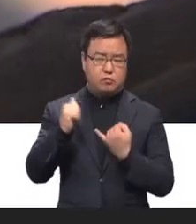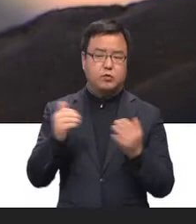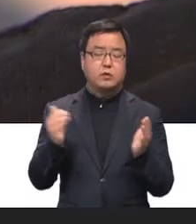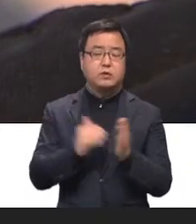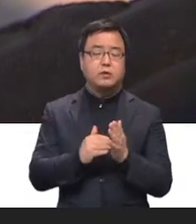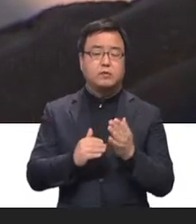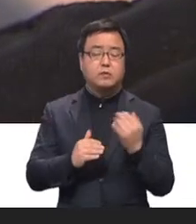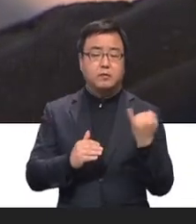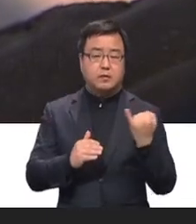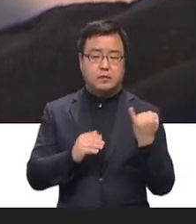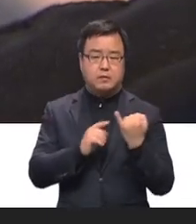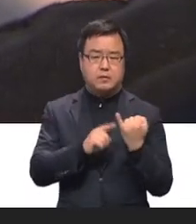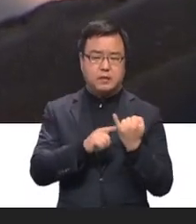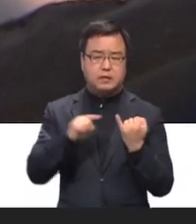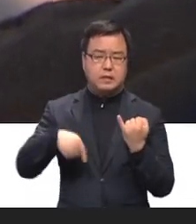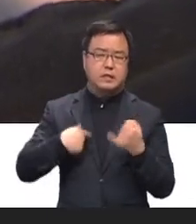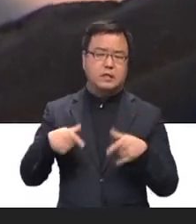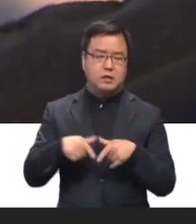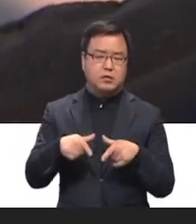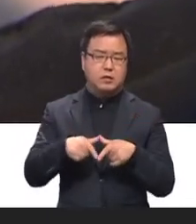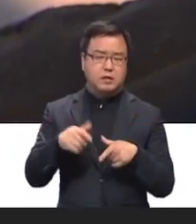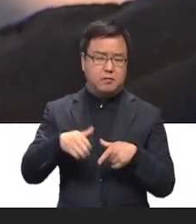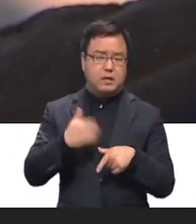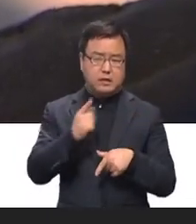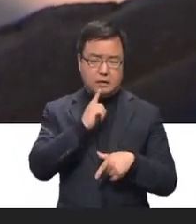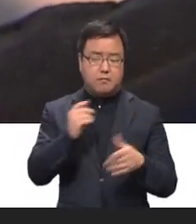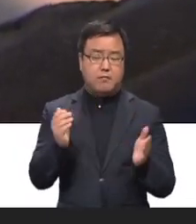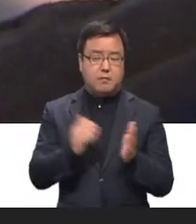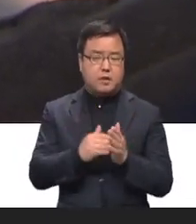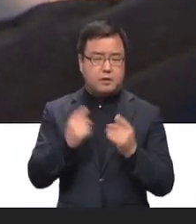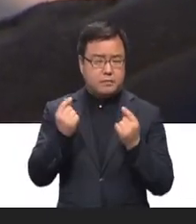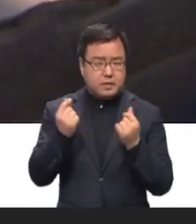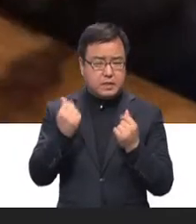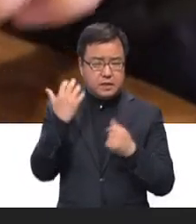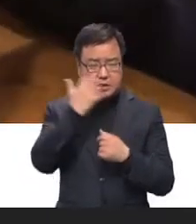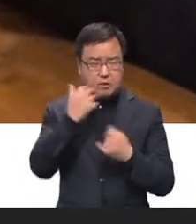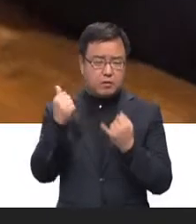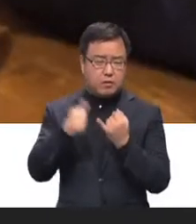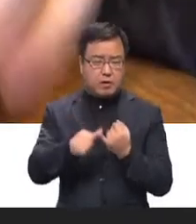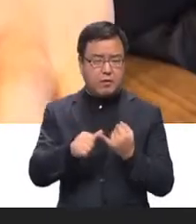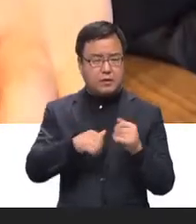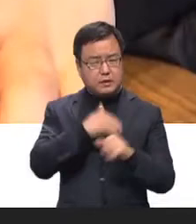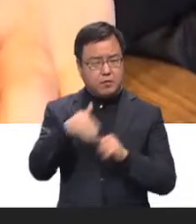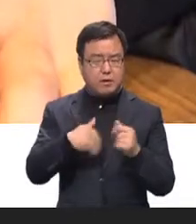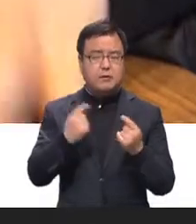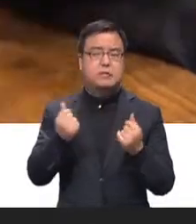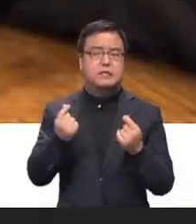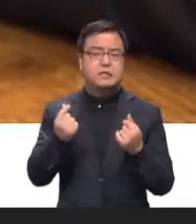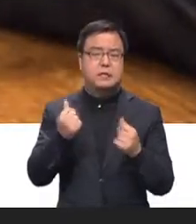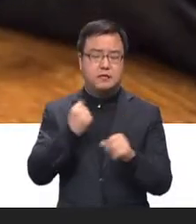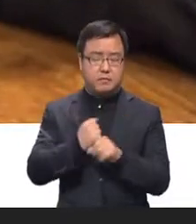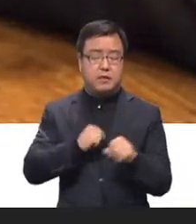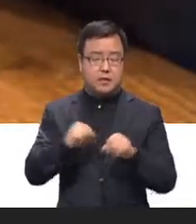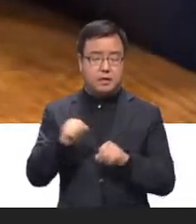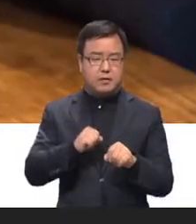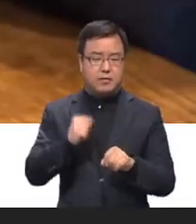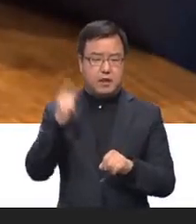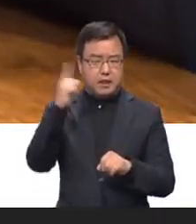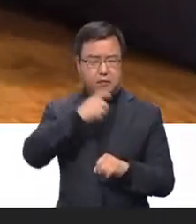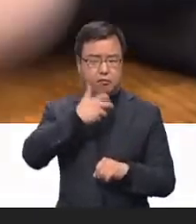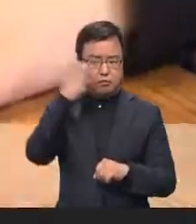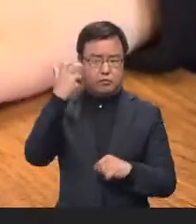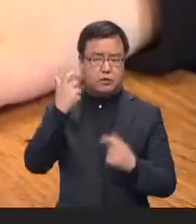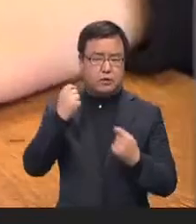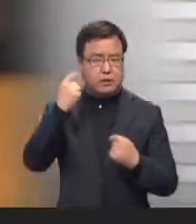자신의 성기를 만지게 하고 유사성이 강요하는 등 끔찍했던 당시 상황들이 지금도 악몽처럼 따라